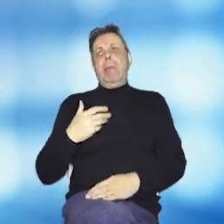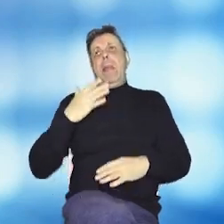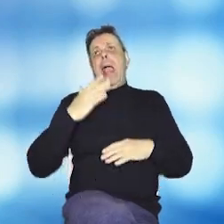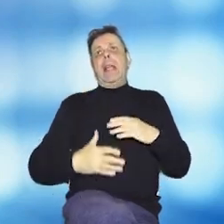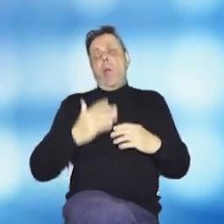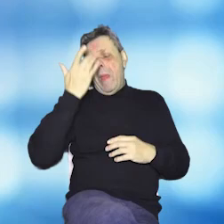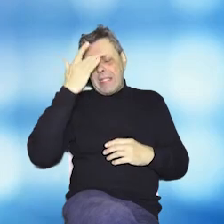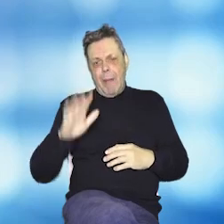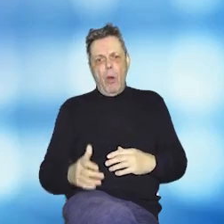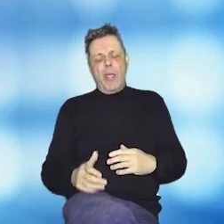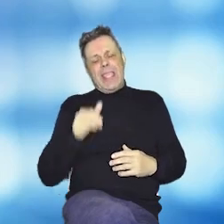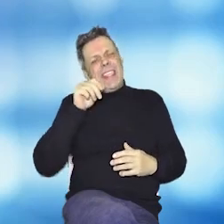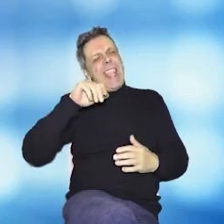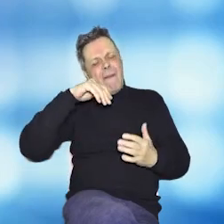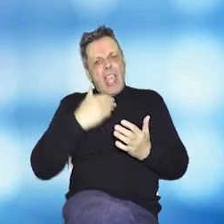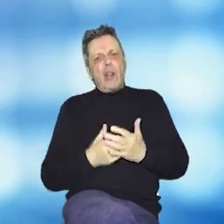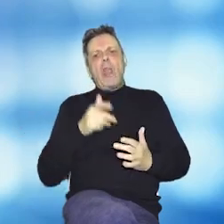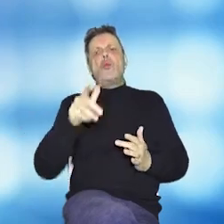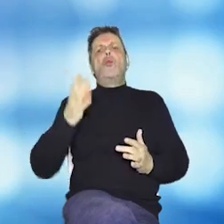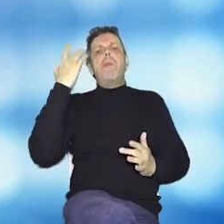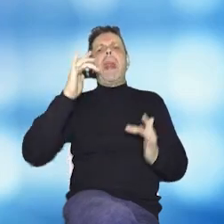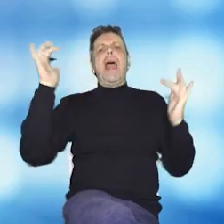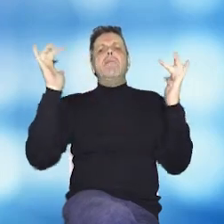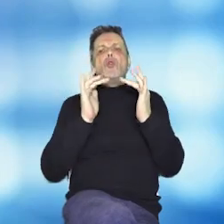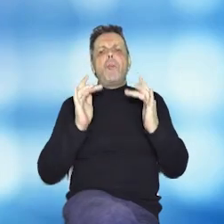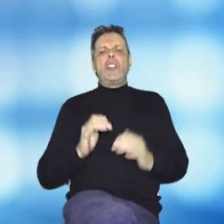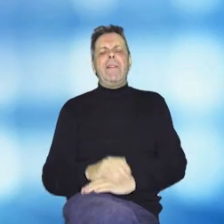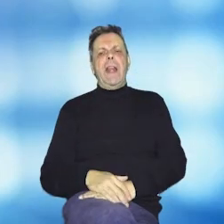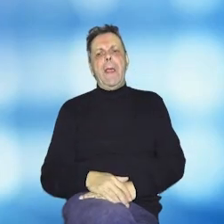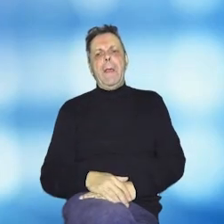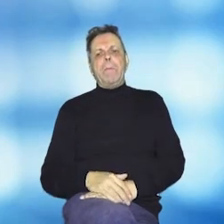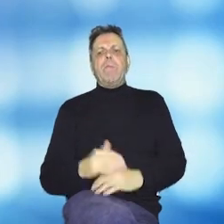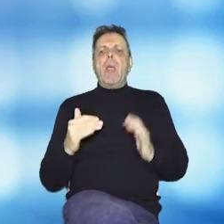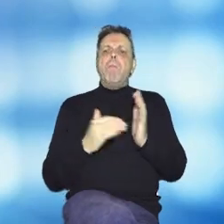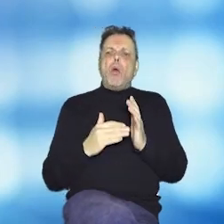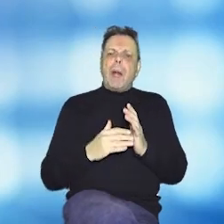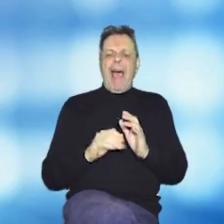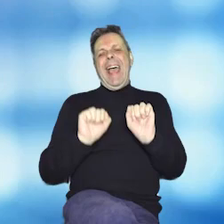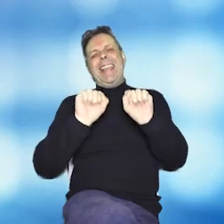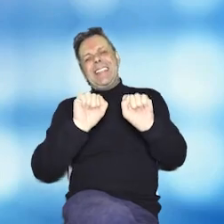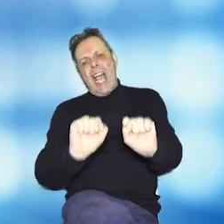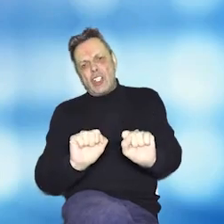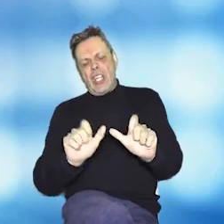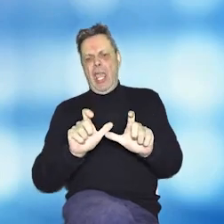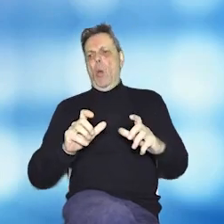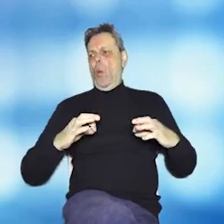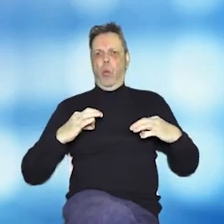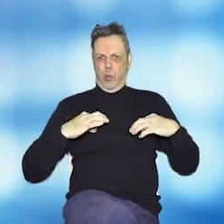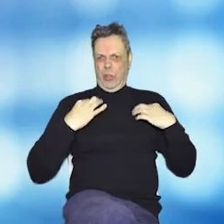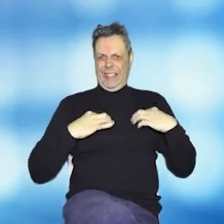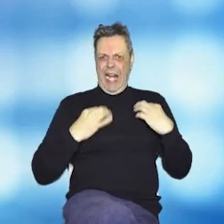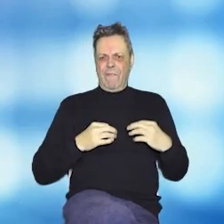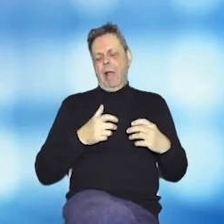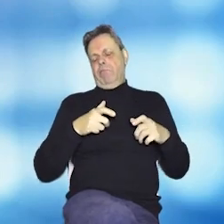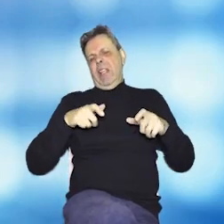krajeva. Ja vjerujem da su tu bile suprotstavljene zapravo potreba da se zaštiti u ovom zdravstvenom smislu